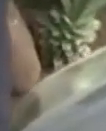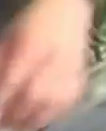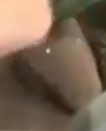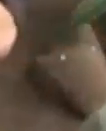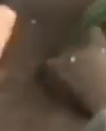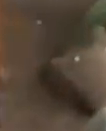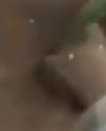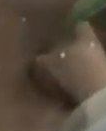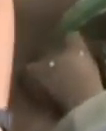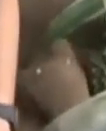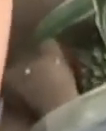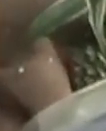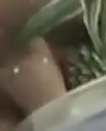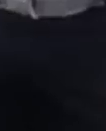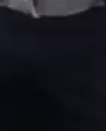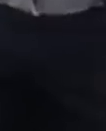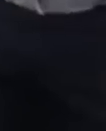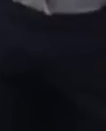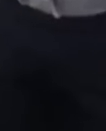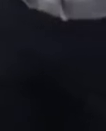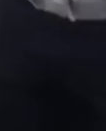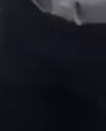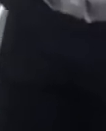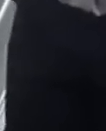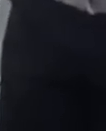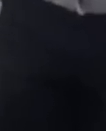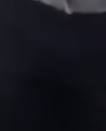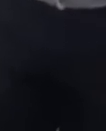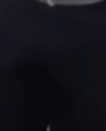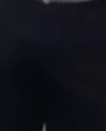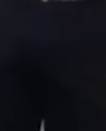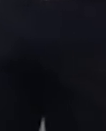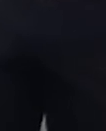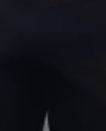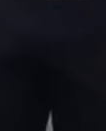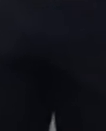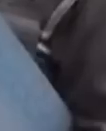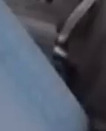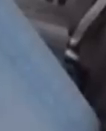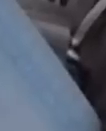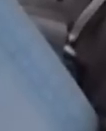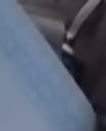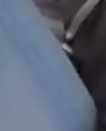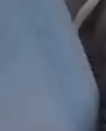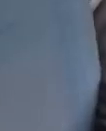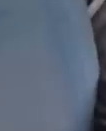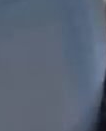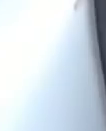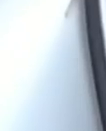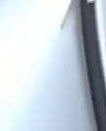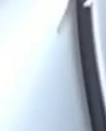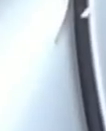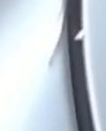lain di sisi kiri mobil terdapat bekas benturan, serta beberapa helai rambut korban melekat di mobil GP. Pelaku mengaku